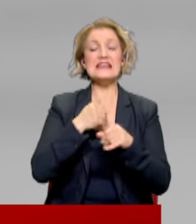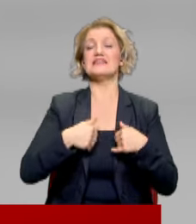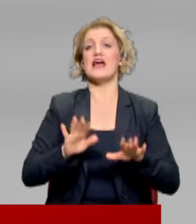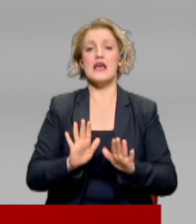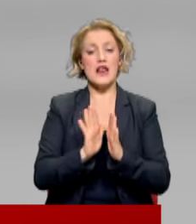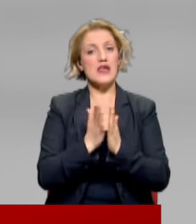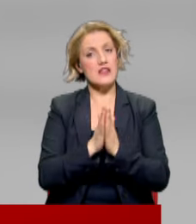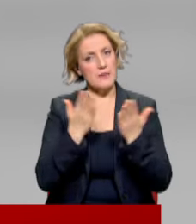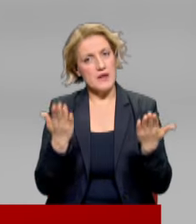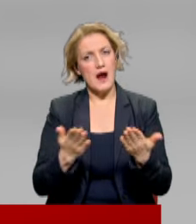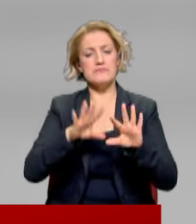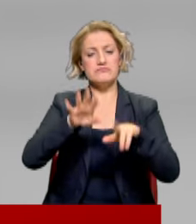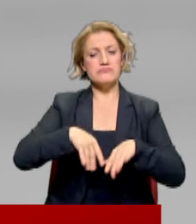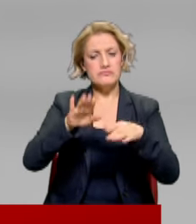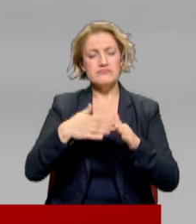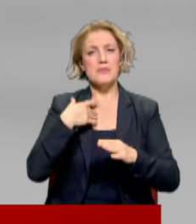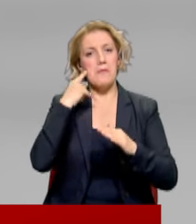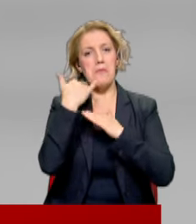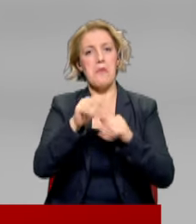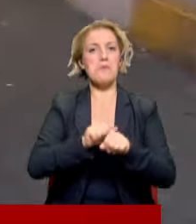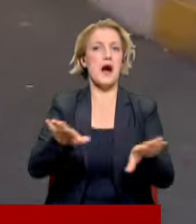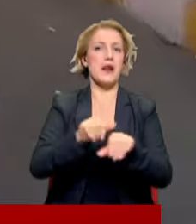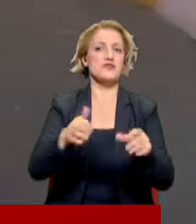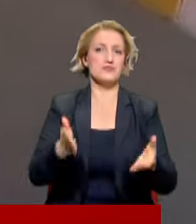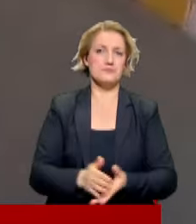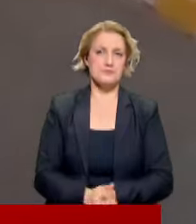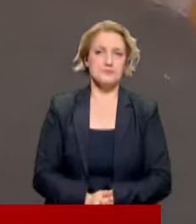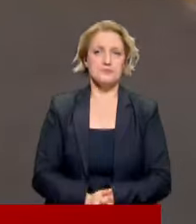değil, kitaplarla, makalelerle kamuoyuyla paylaştım.